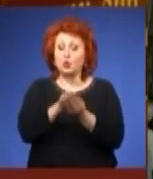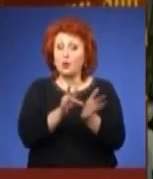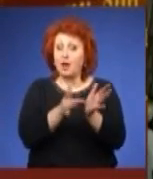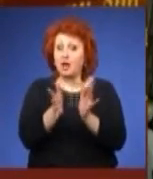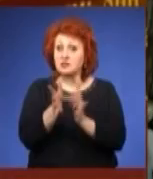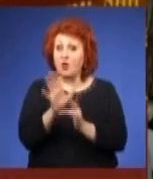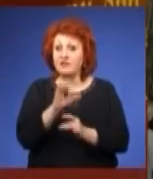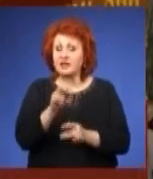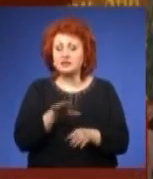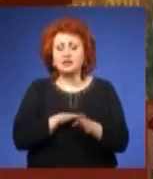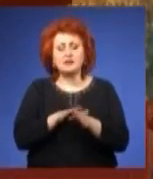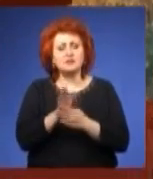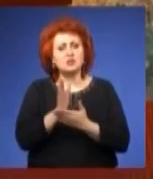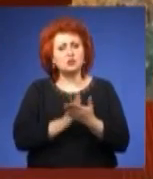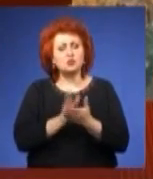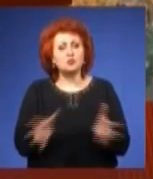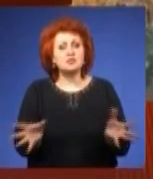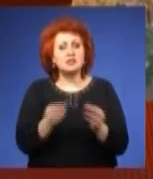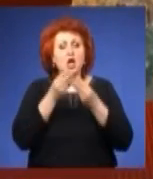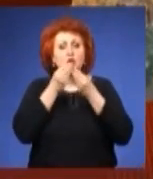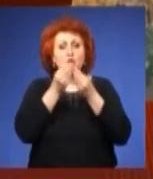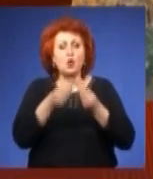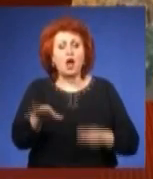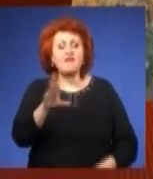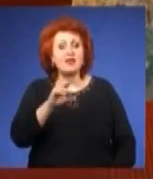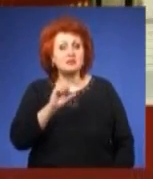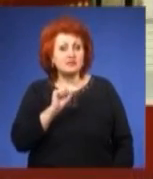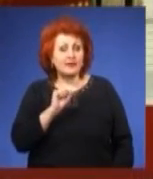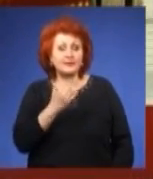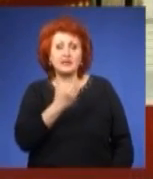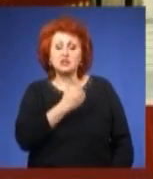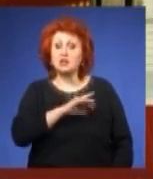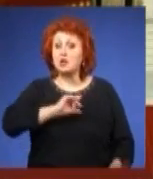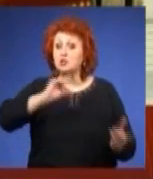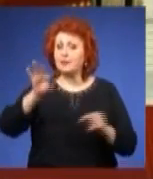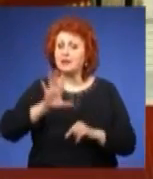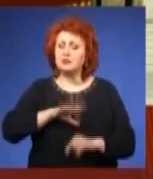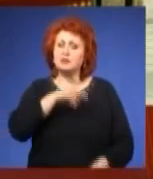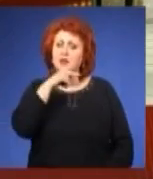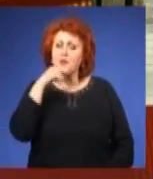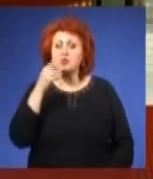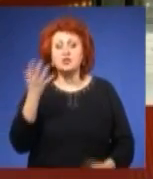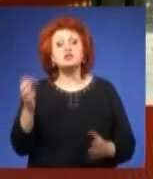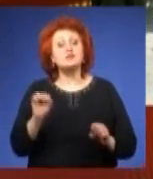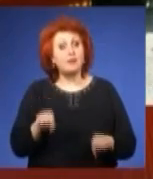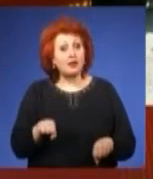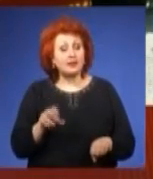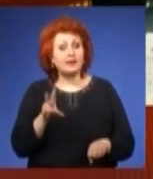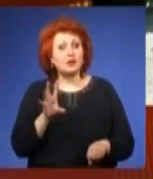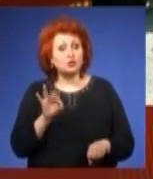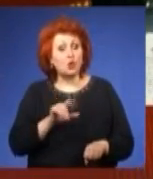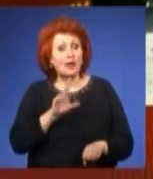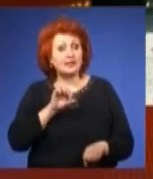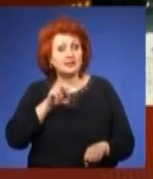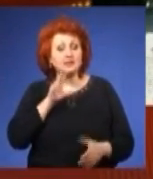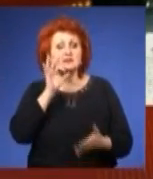гроба Господня владыка совершил литургию в сослужении духовенства и мирян. Желающих поехать было намного больше, чем получилось.